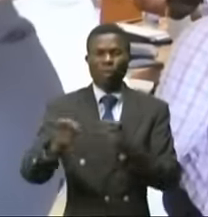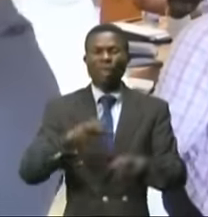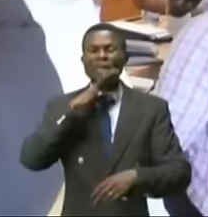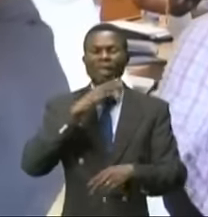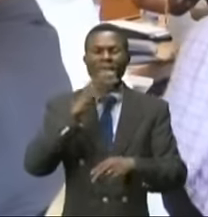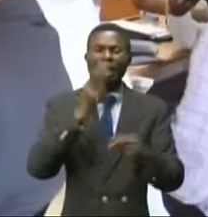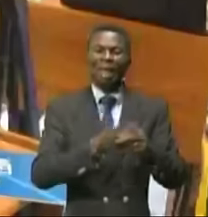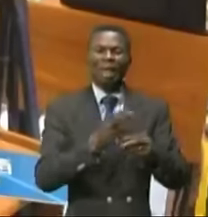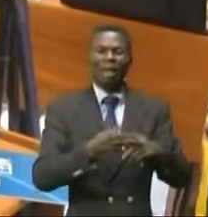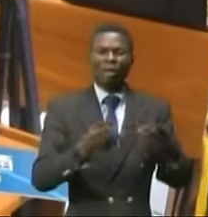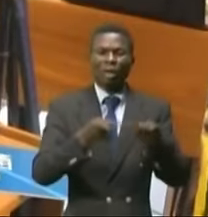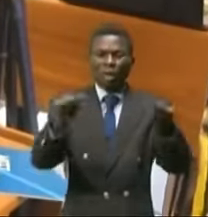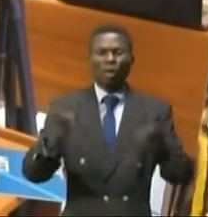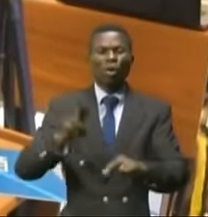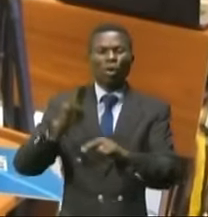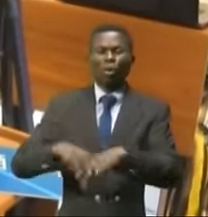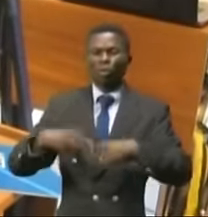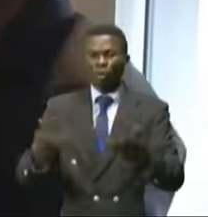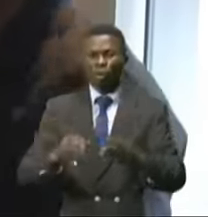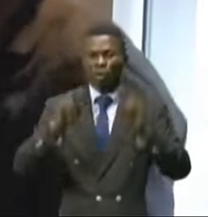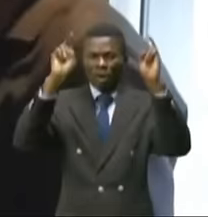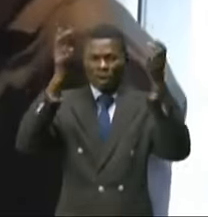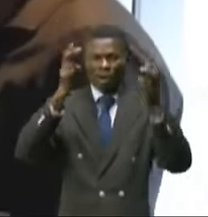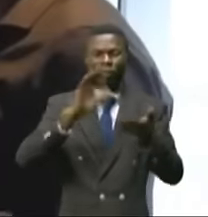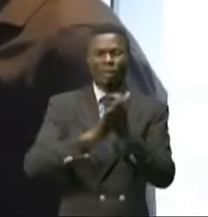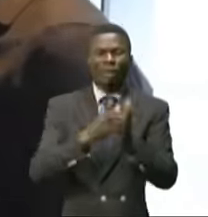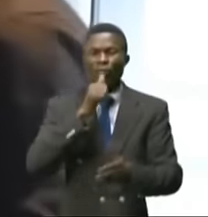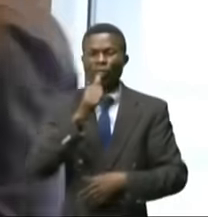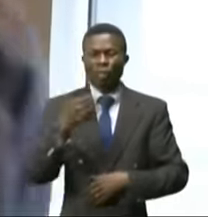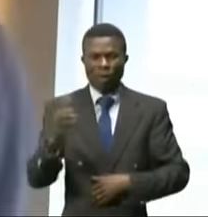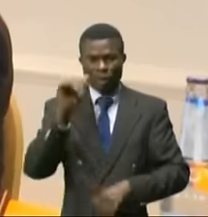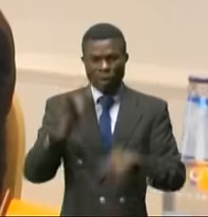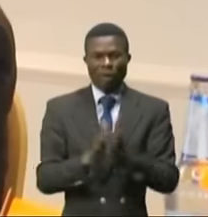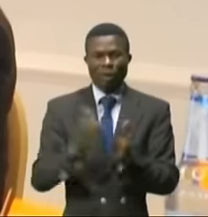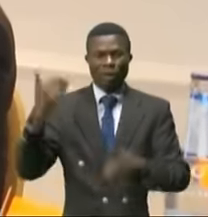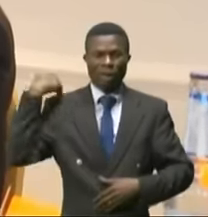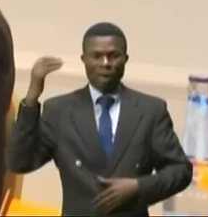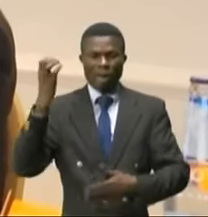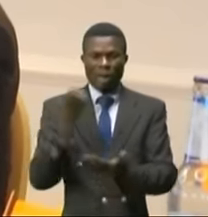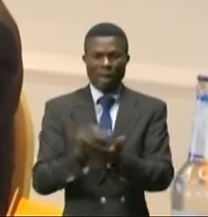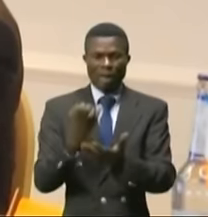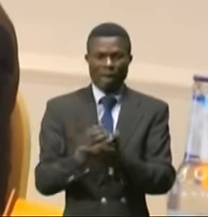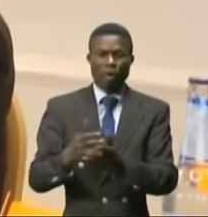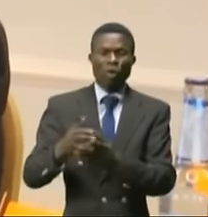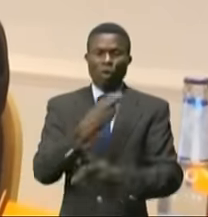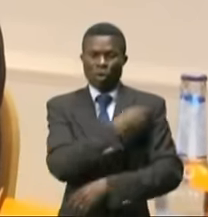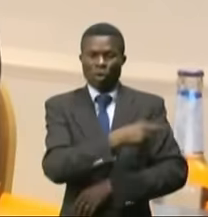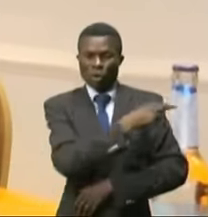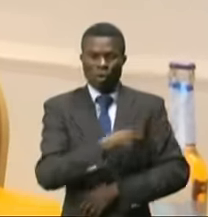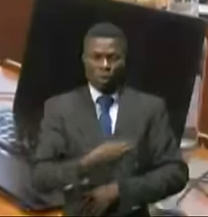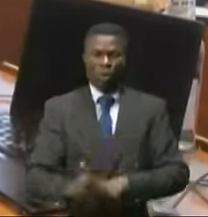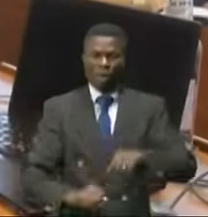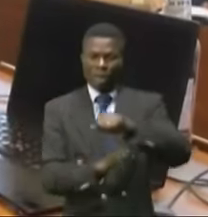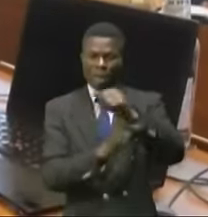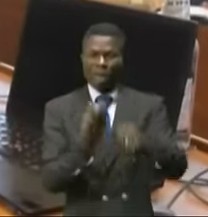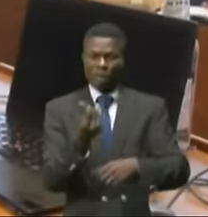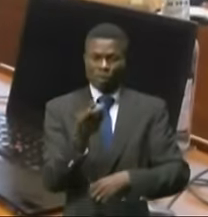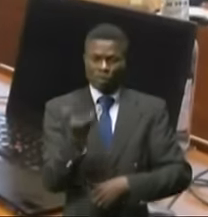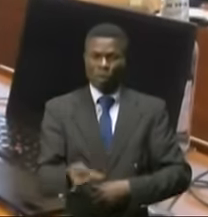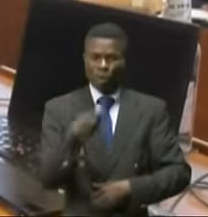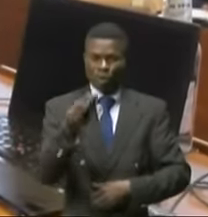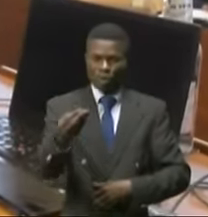déchets, occupation foncière, urbanisation. Le secrétariat d'État à l'économie suisse qui a financé le projet Africa City